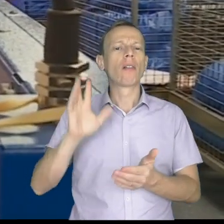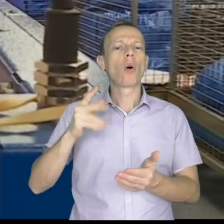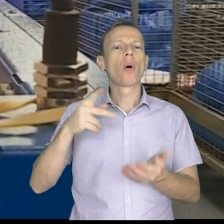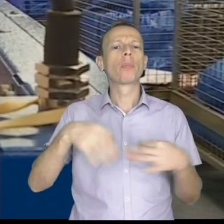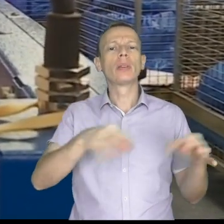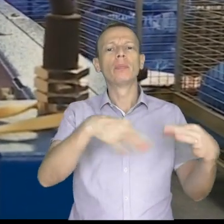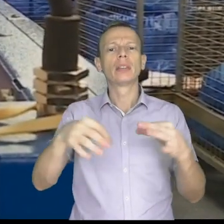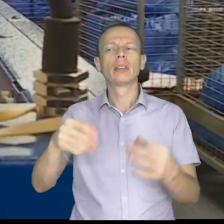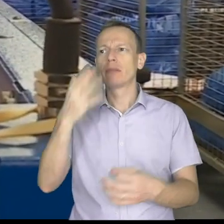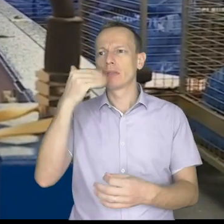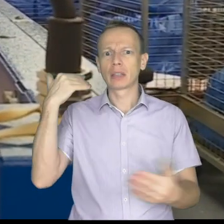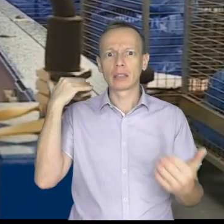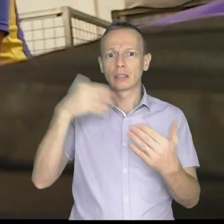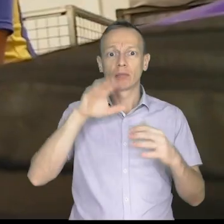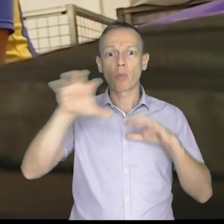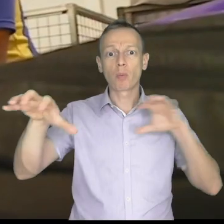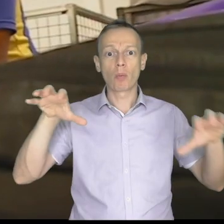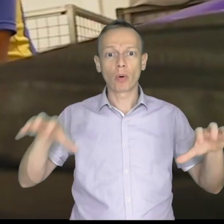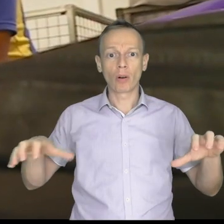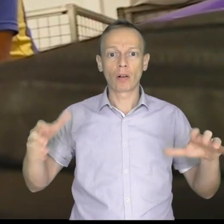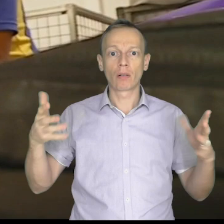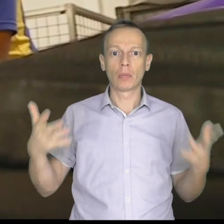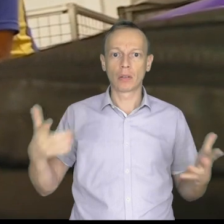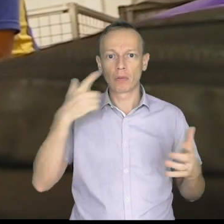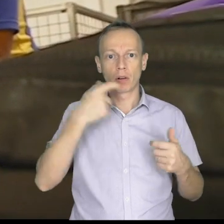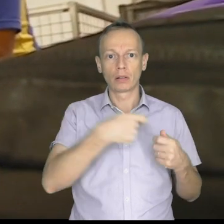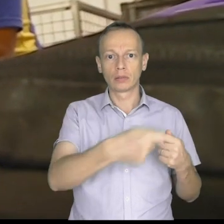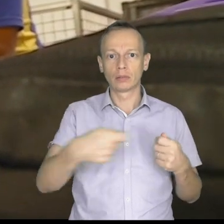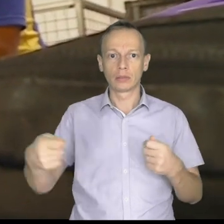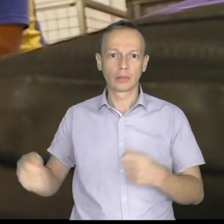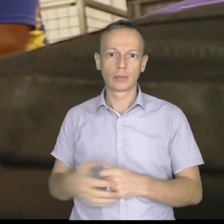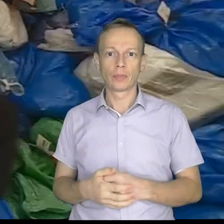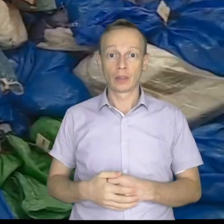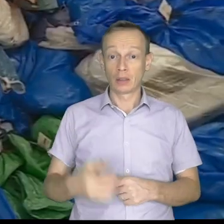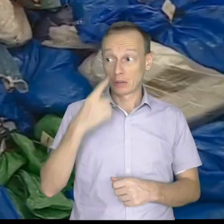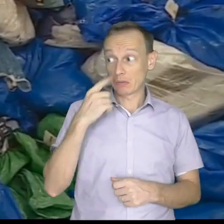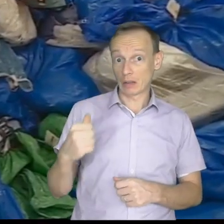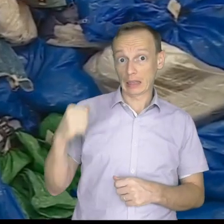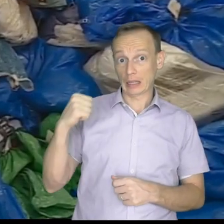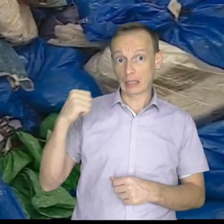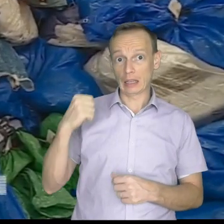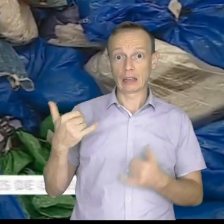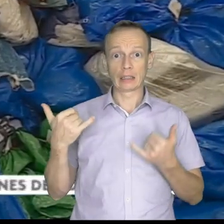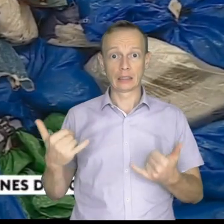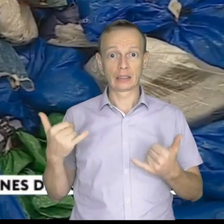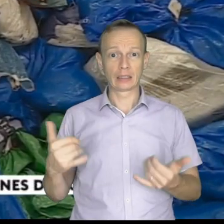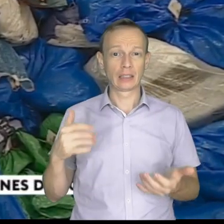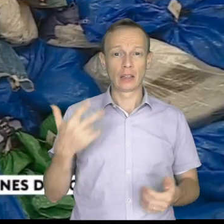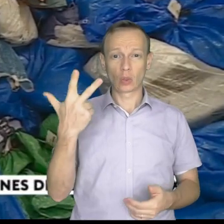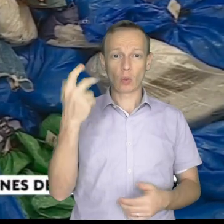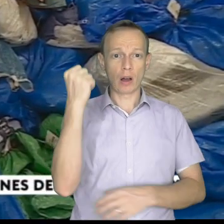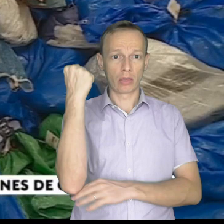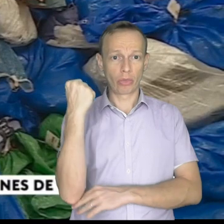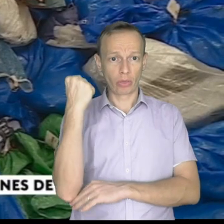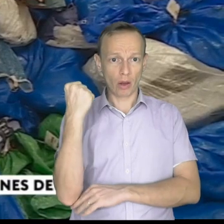depuis le mois de février. Brigitte Olivier nous en dit plus. Vous voyez Chiquita, ici, ce sont